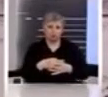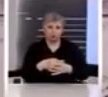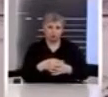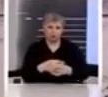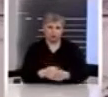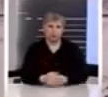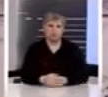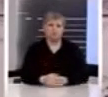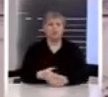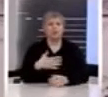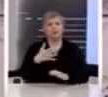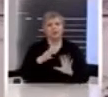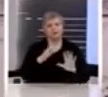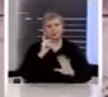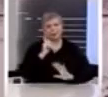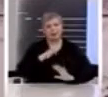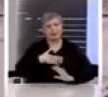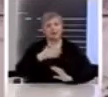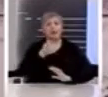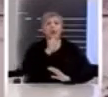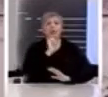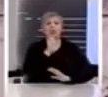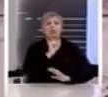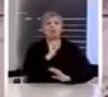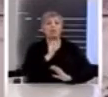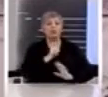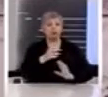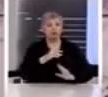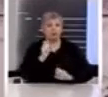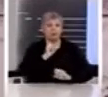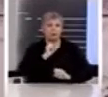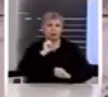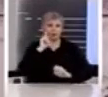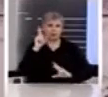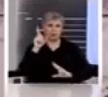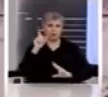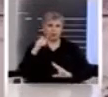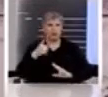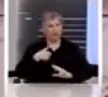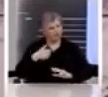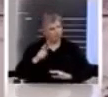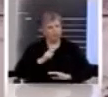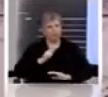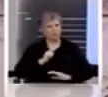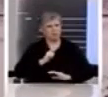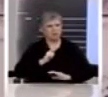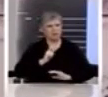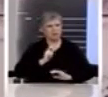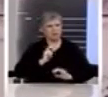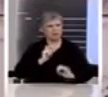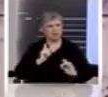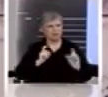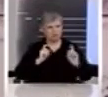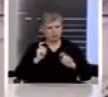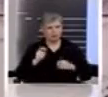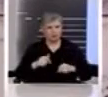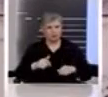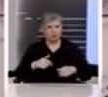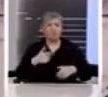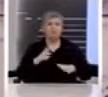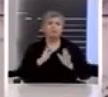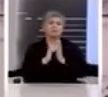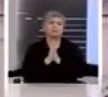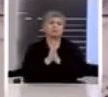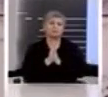Συντάκτες, με συγχωρείτε. Είπαμε έκπληξη, όχι με απορία. Η κατάσταση αυτή, παρακαλώ κύριε